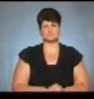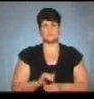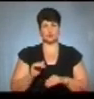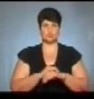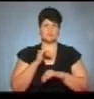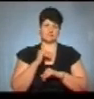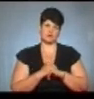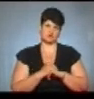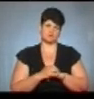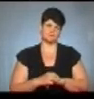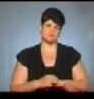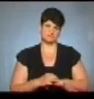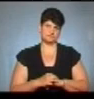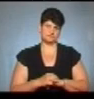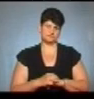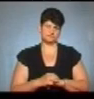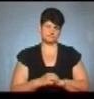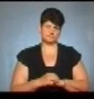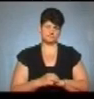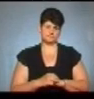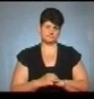Добрий вечір. Добрий вечір.